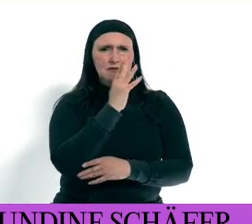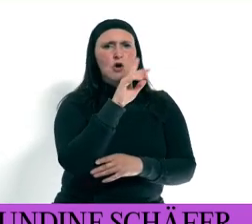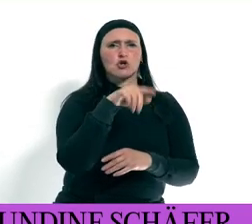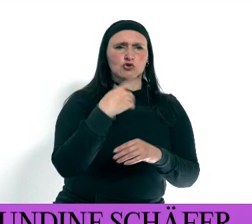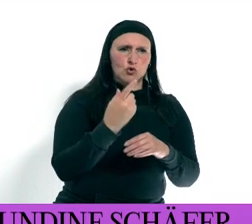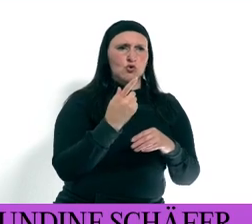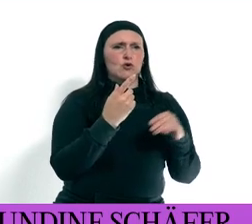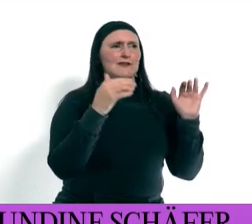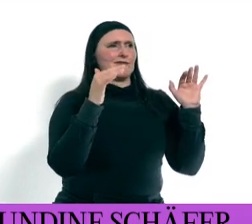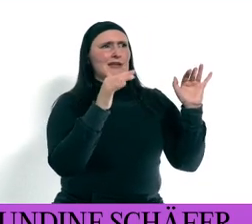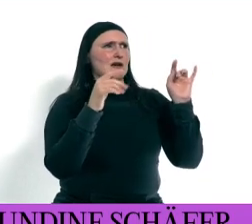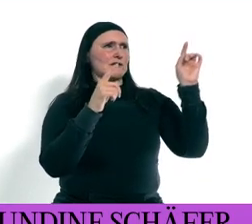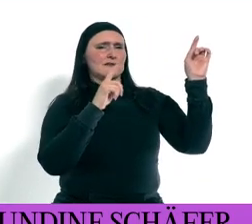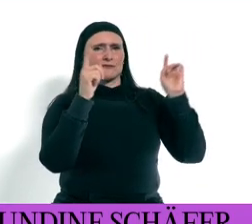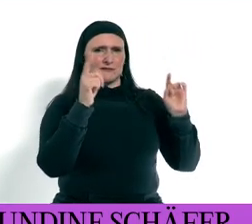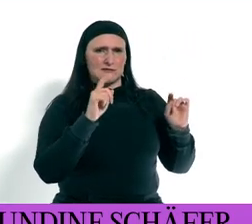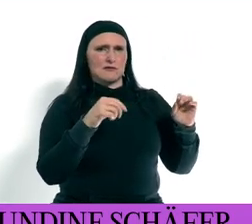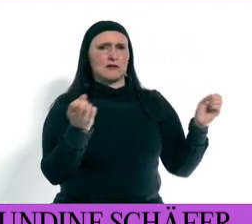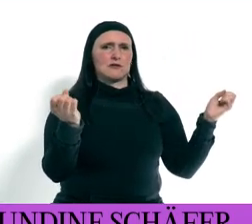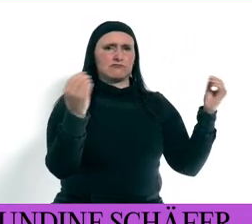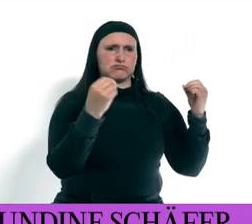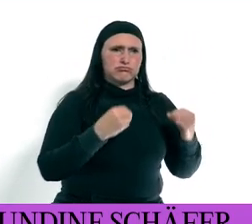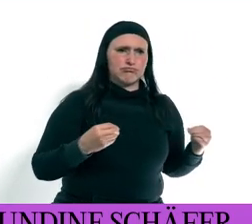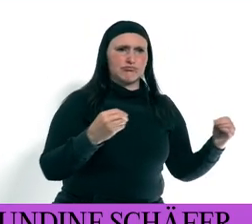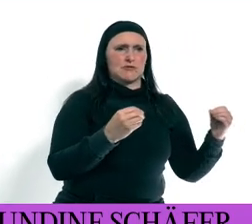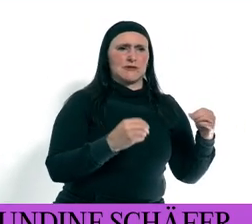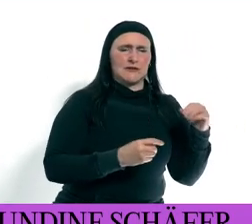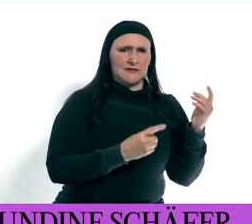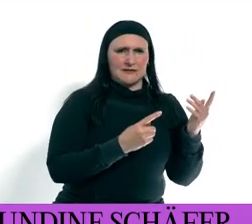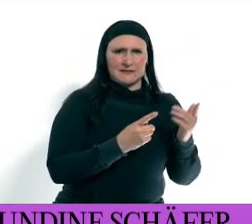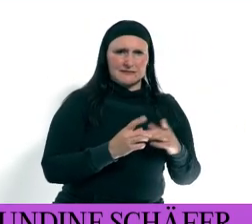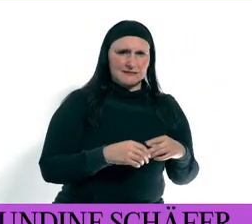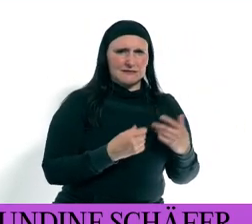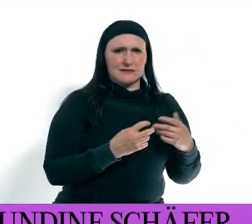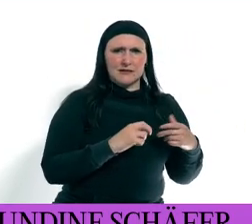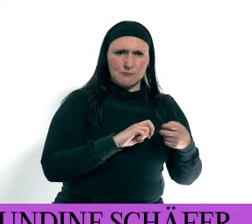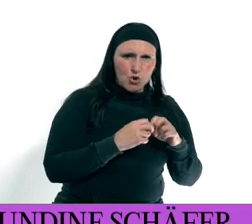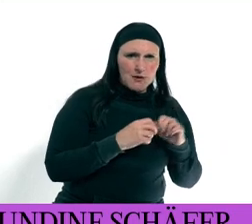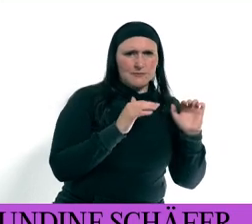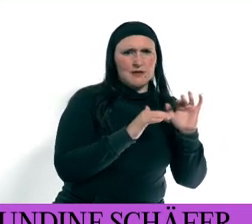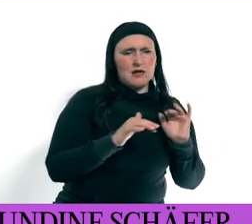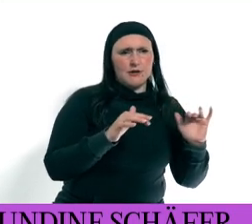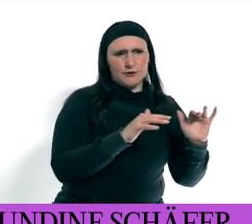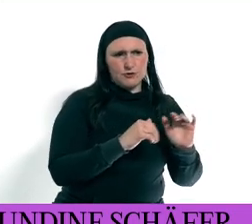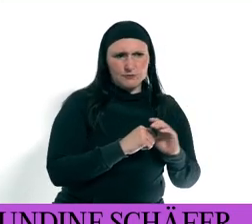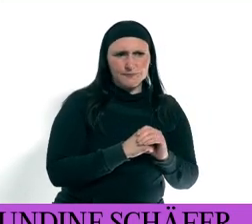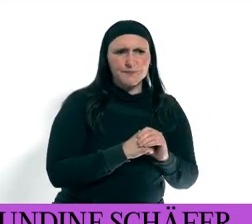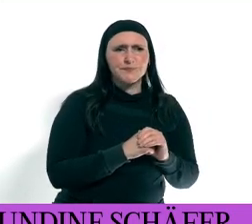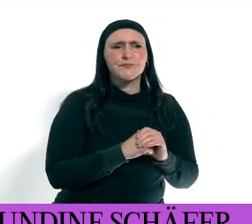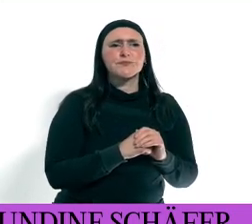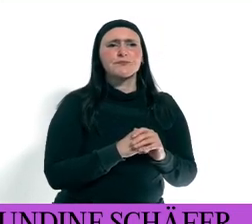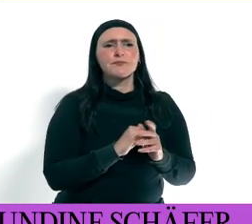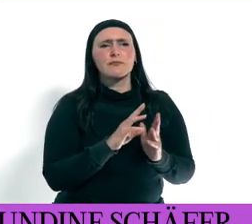dann stellt sich ja die Frage, wie sieht eigentlich die Auseinandersetzung der Bäume mit der Natur aus,